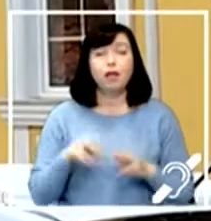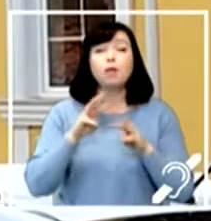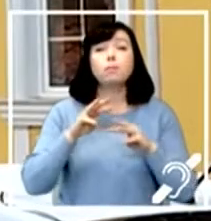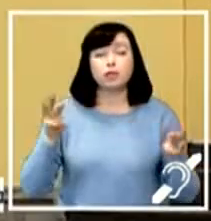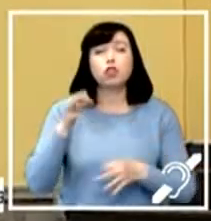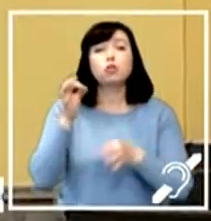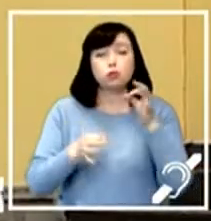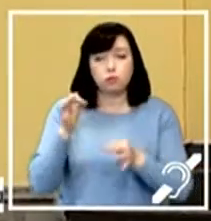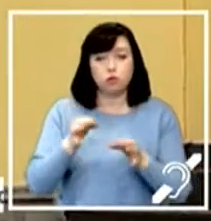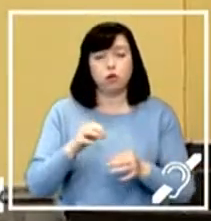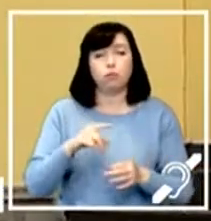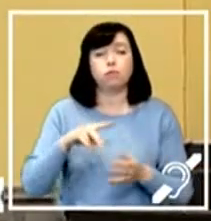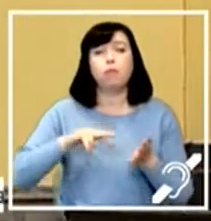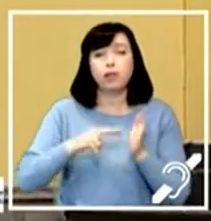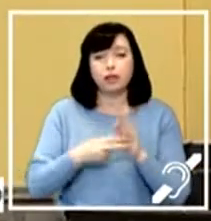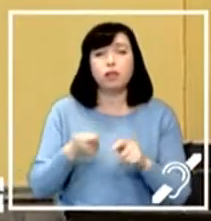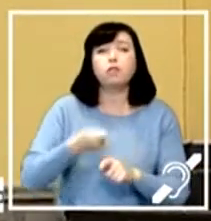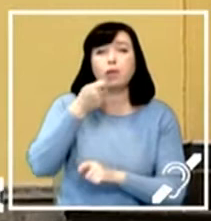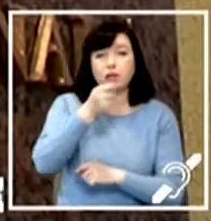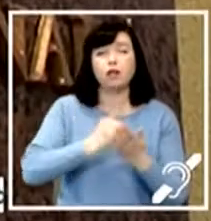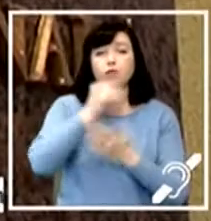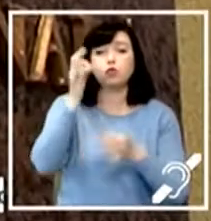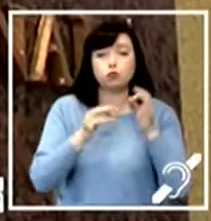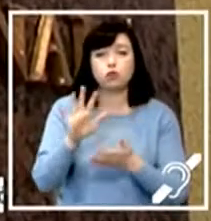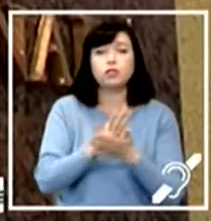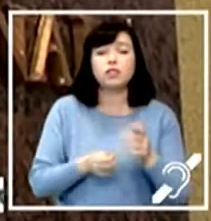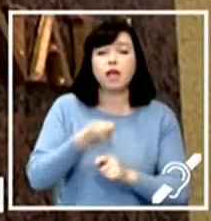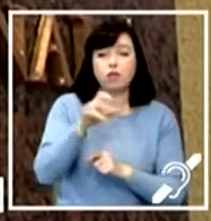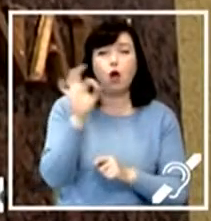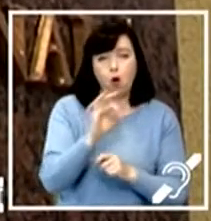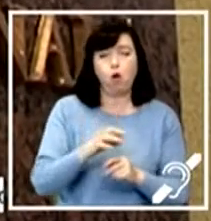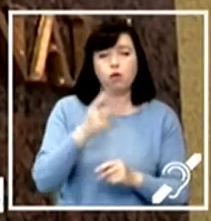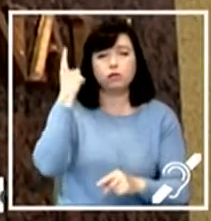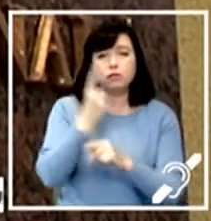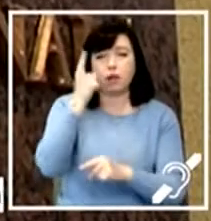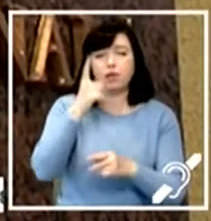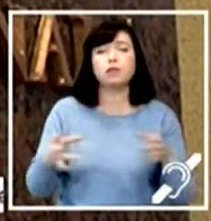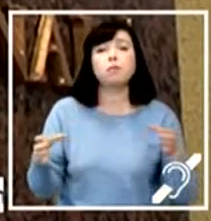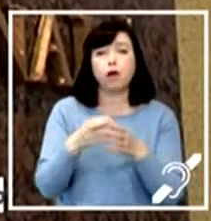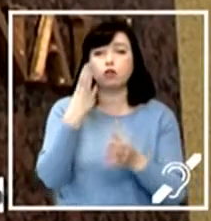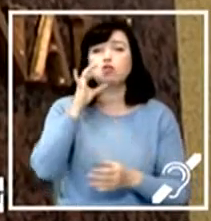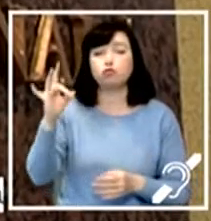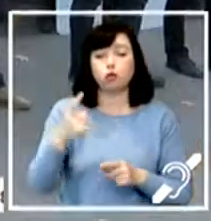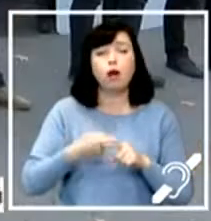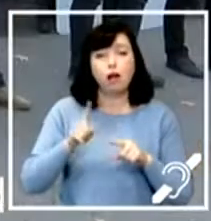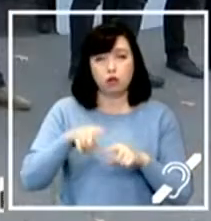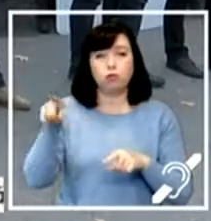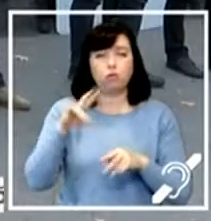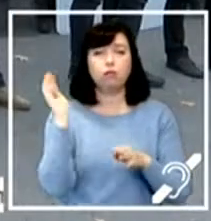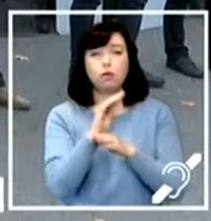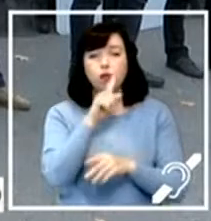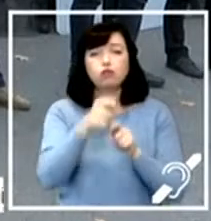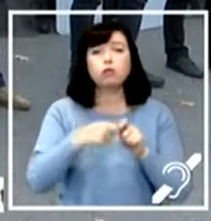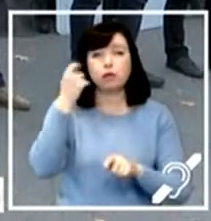Ministrul Justiției urmează să depună la Curtea Constituțională o cerere de scoatere în afara legii a partidului Șor, pe care îl acuză că